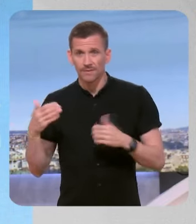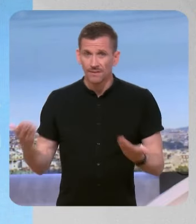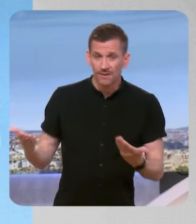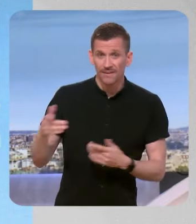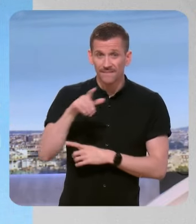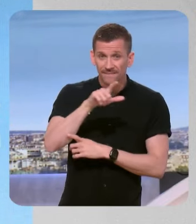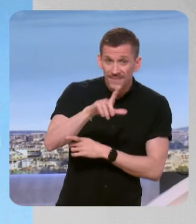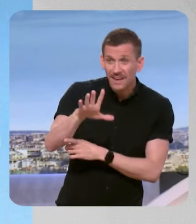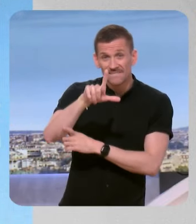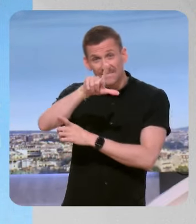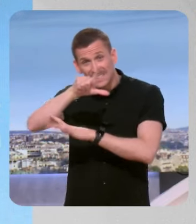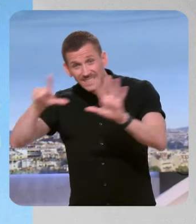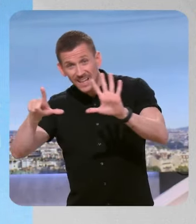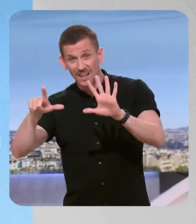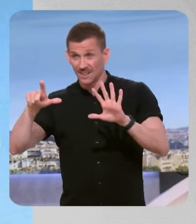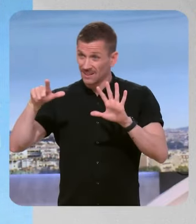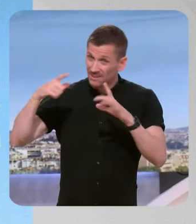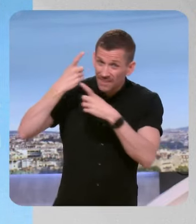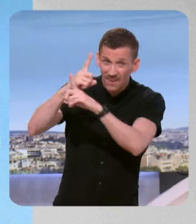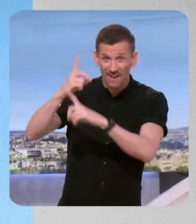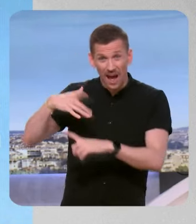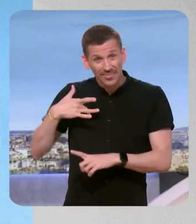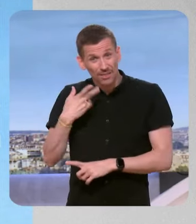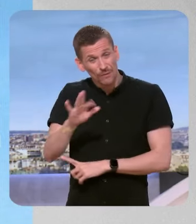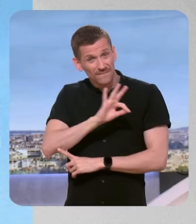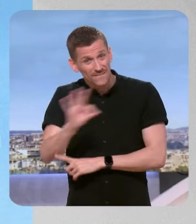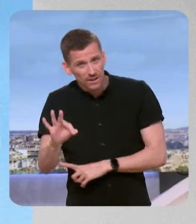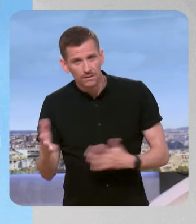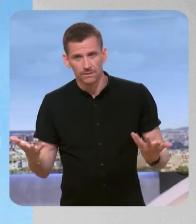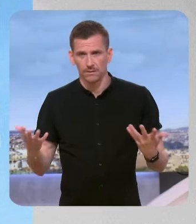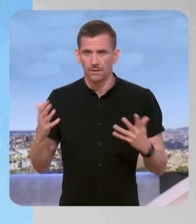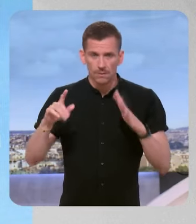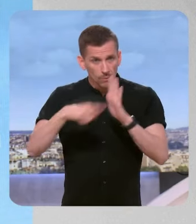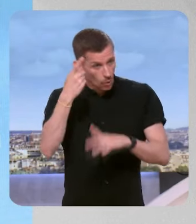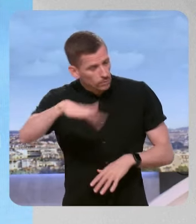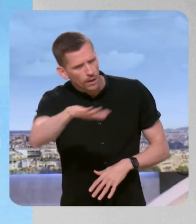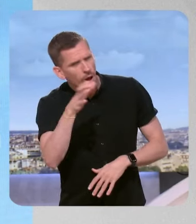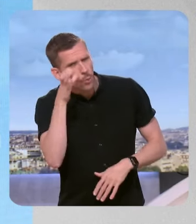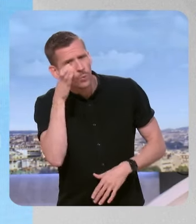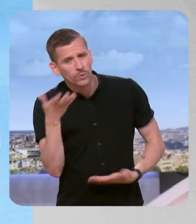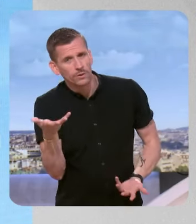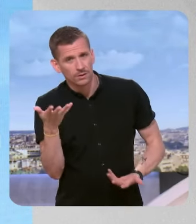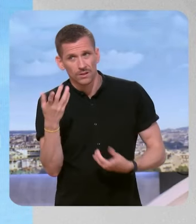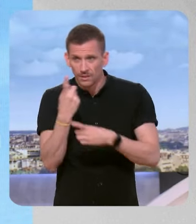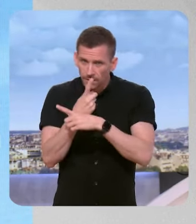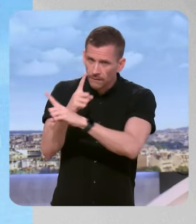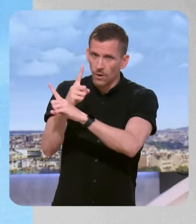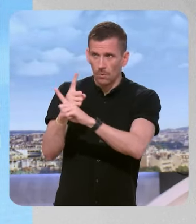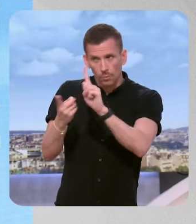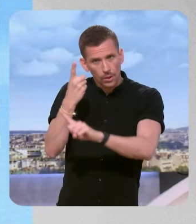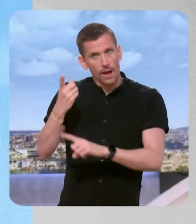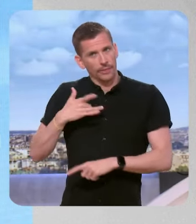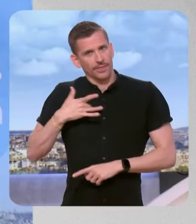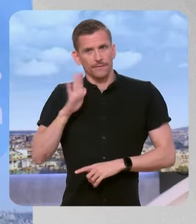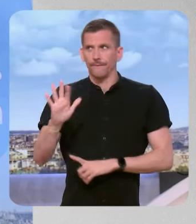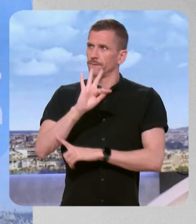défendre les intérêts des Français je le dis à tous ceux qui nous regardent et qui nous écoutent pour défendre efficacement les intérêts des Français et représenter